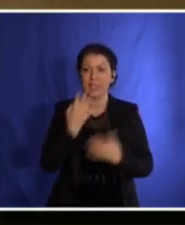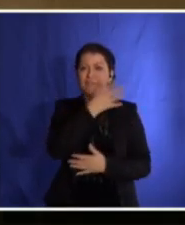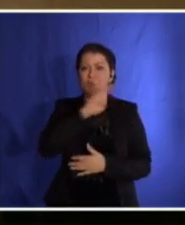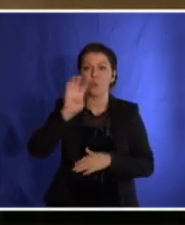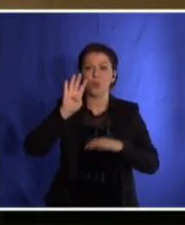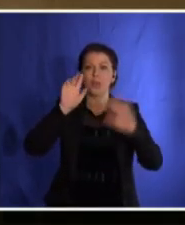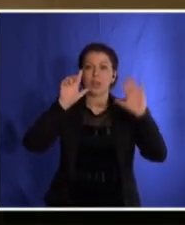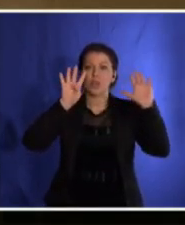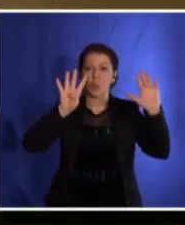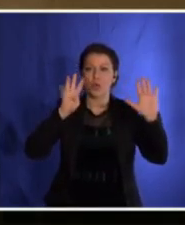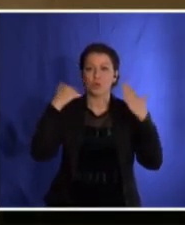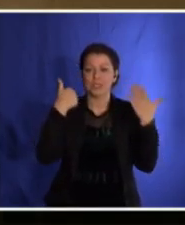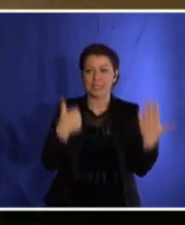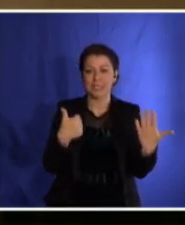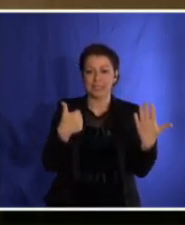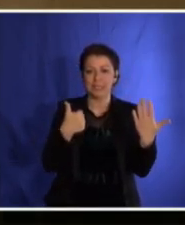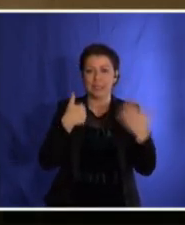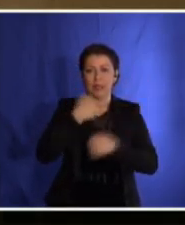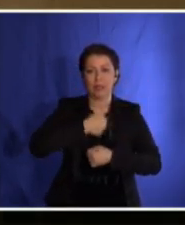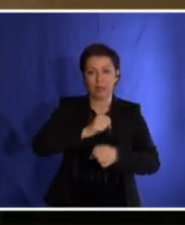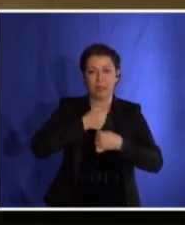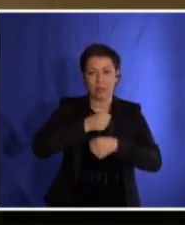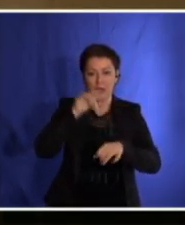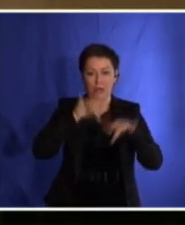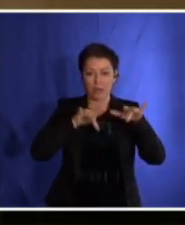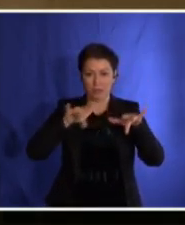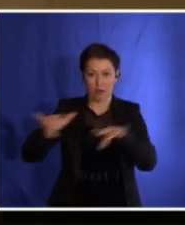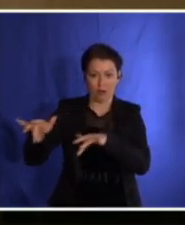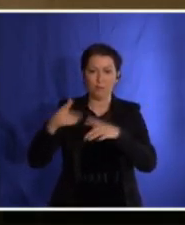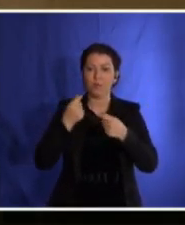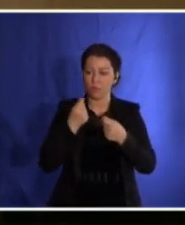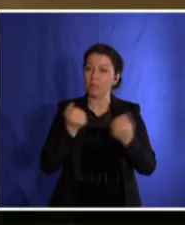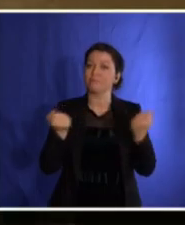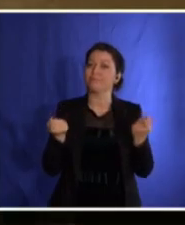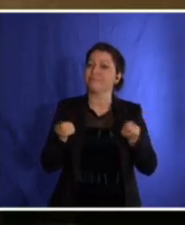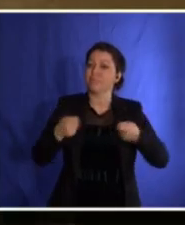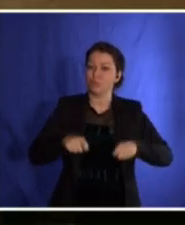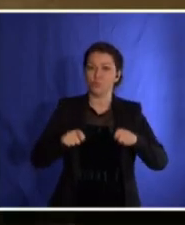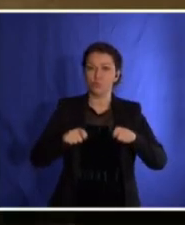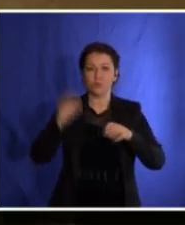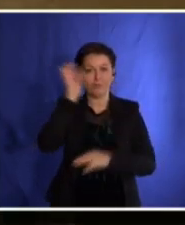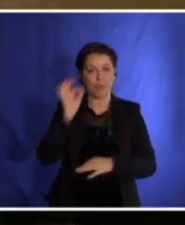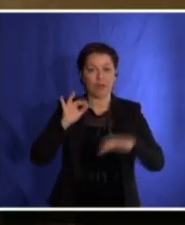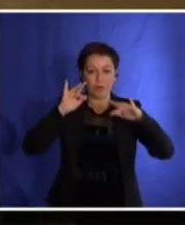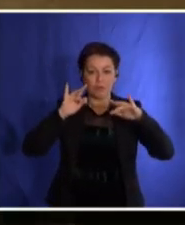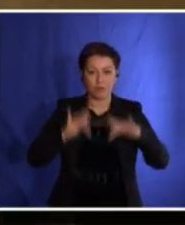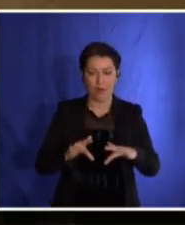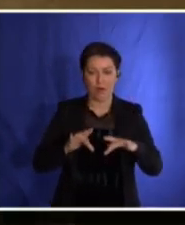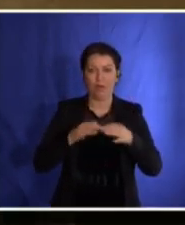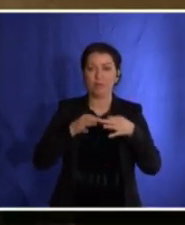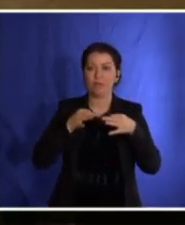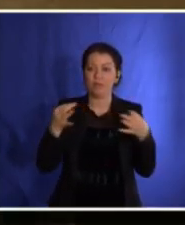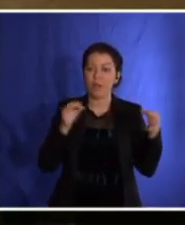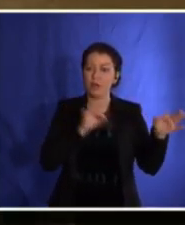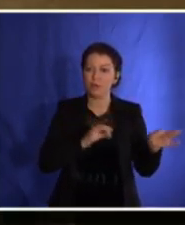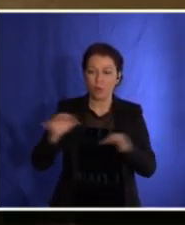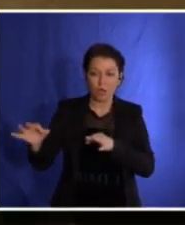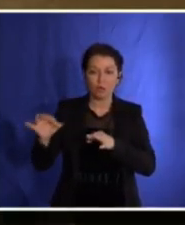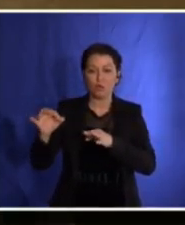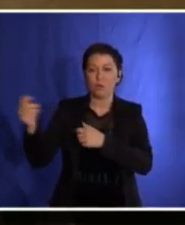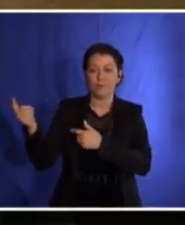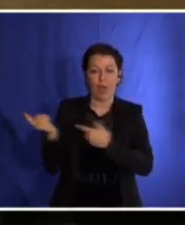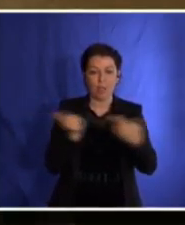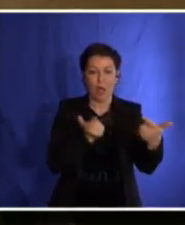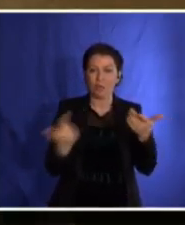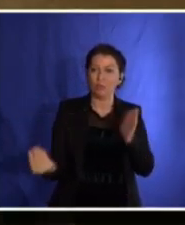469 Delegierte anwesend. Wir sind also beschlussfähig. Die Tagesordnung ist der Einladung ergangen und